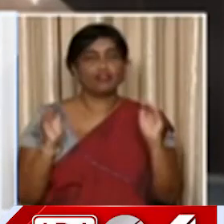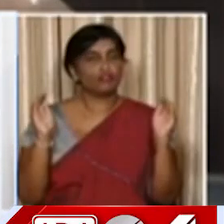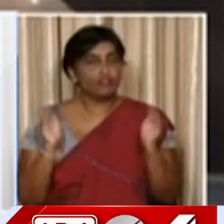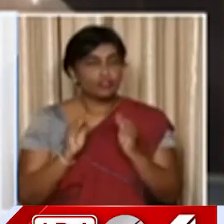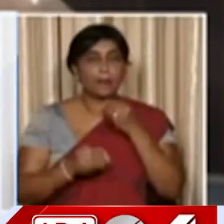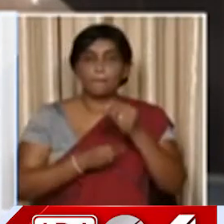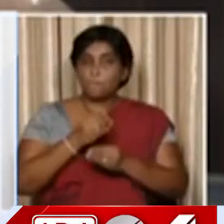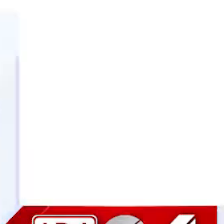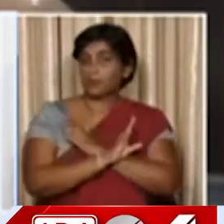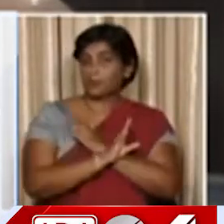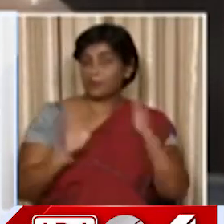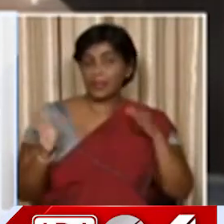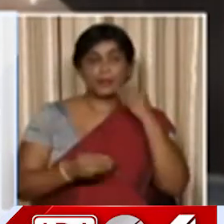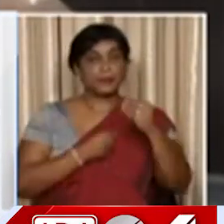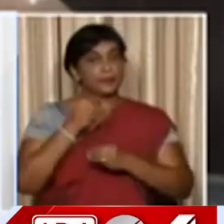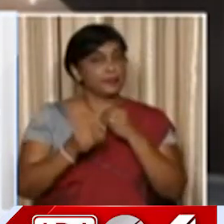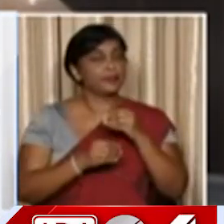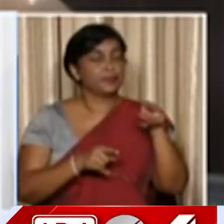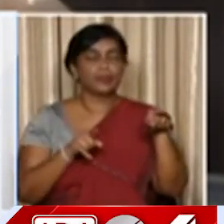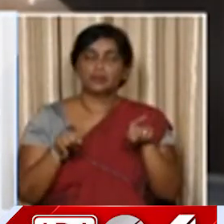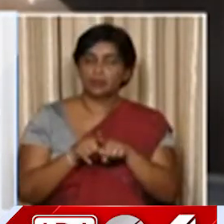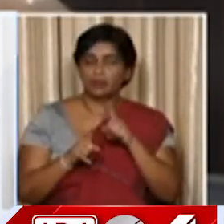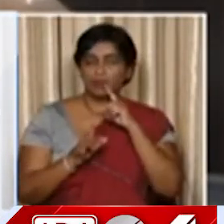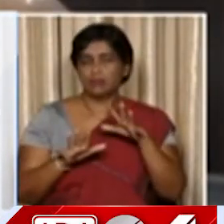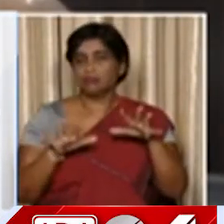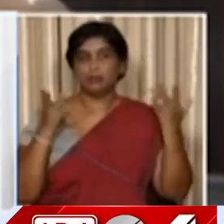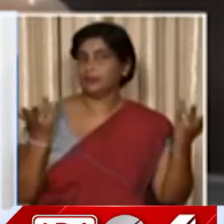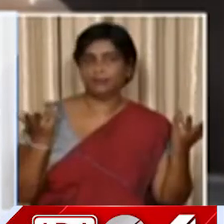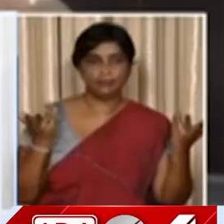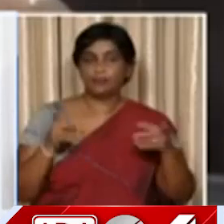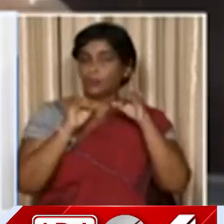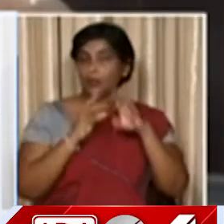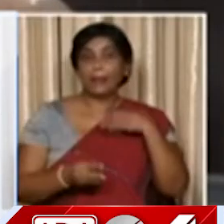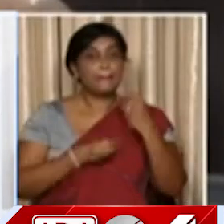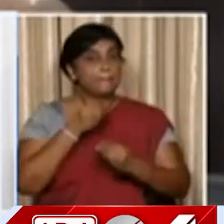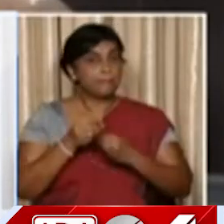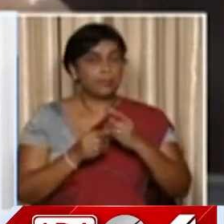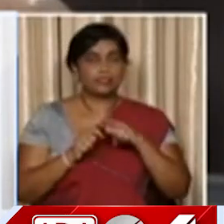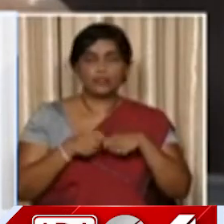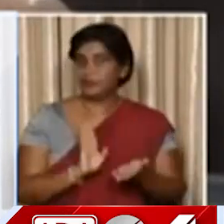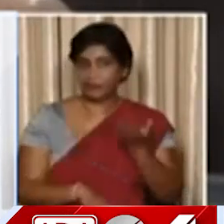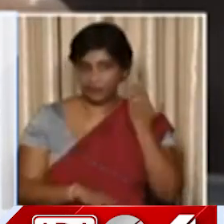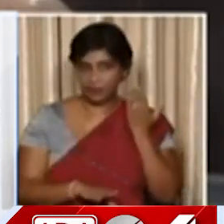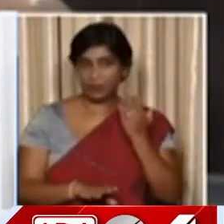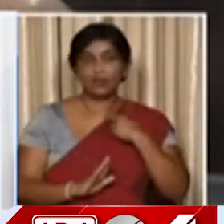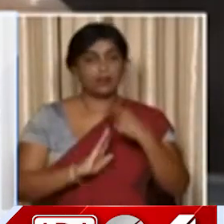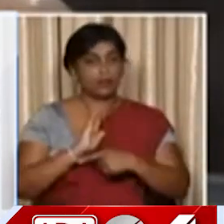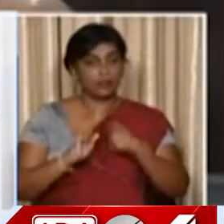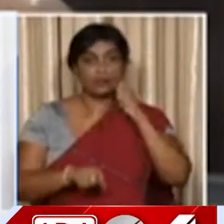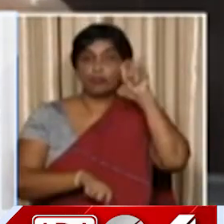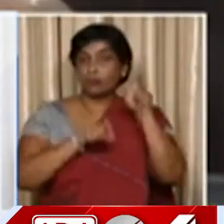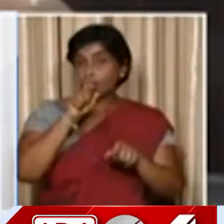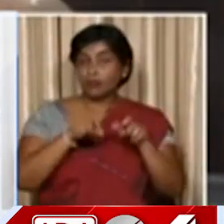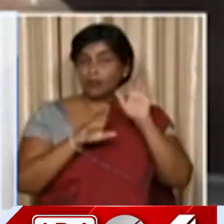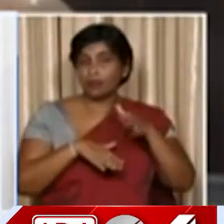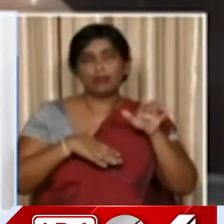ව්‍යාපාර සිට මහා පරිමාණ ව්‍යාපාර දක්වා තිගැස්සීමකට ලක් වී තියෙනවා. නිෂ්පාදන වියදම ඉහළ ගොස් තියෙනවා. රටේ ජනතාව විඳින